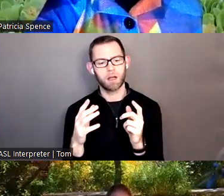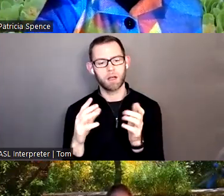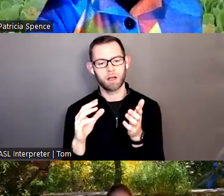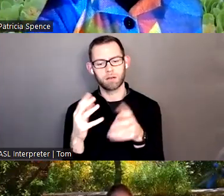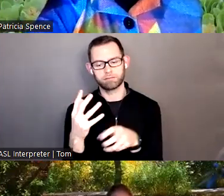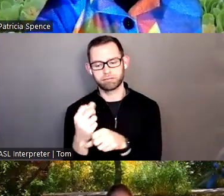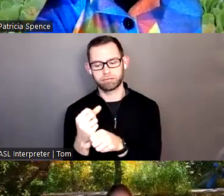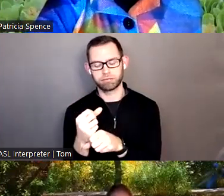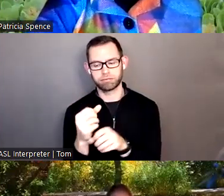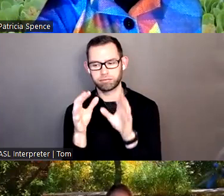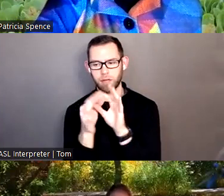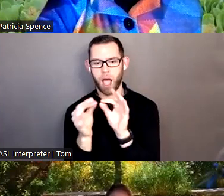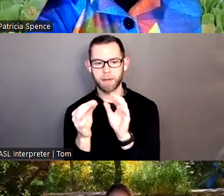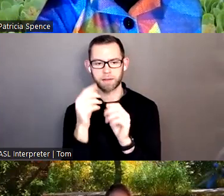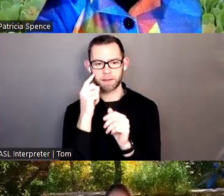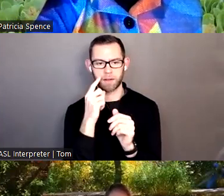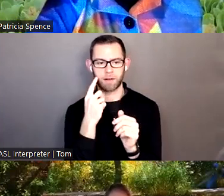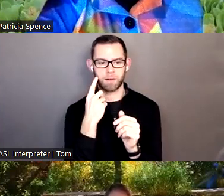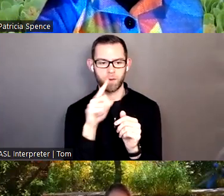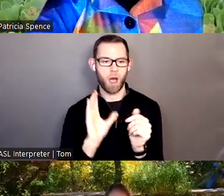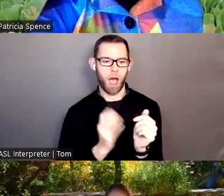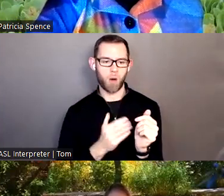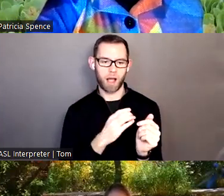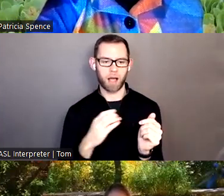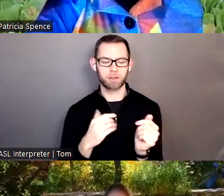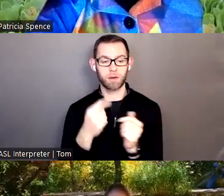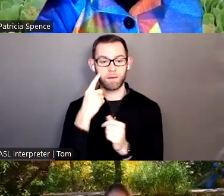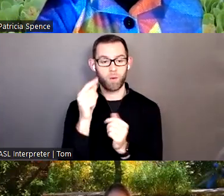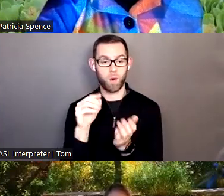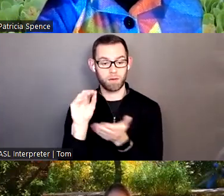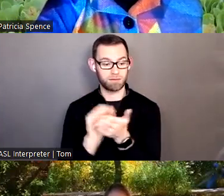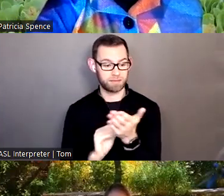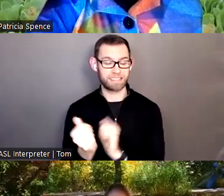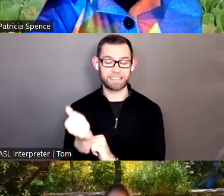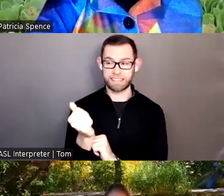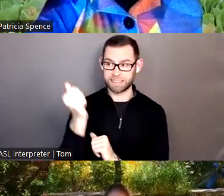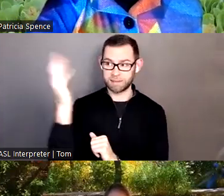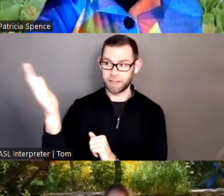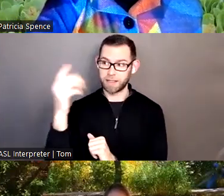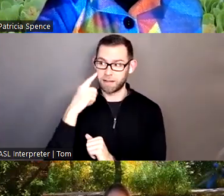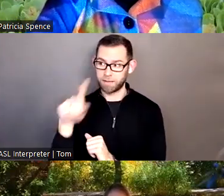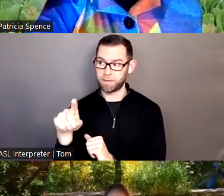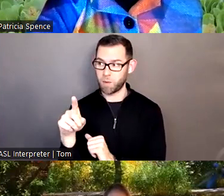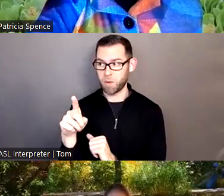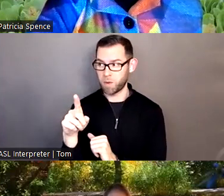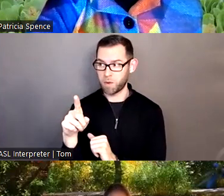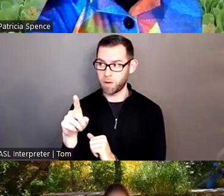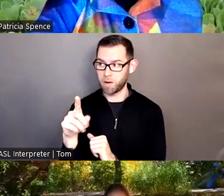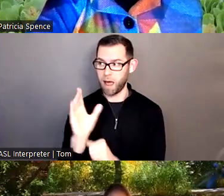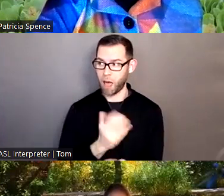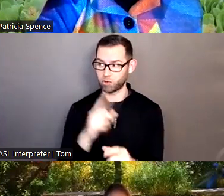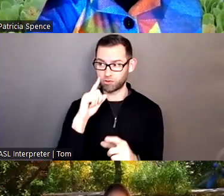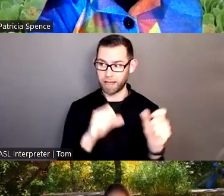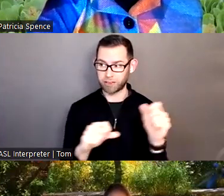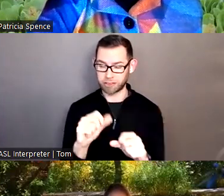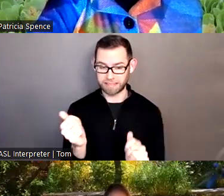Council to support joindre DEA as being on the strategy. et information qui va I'm proposing